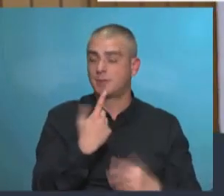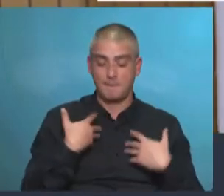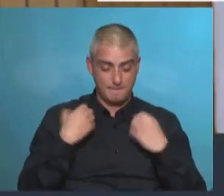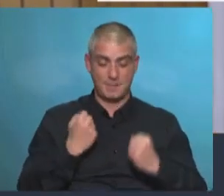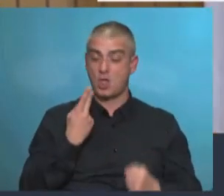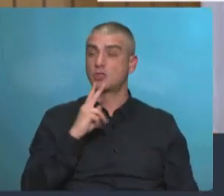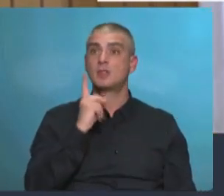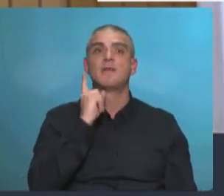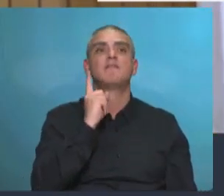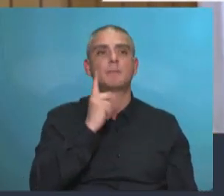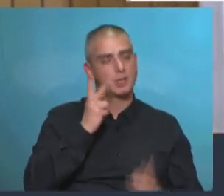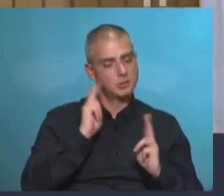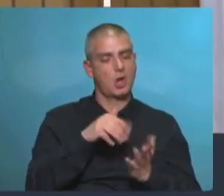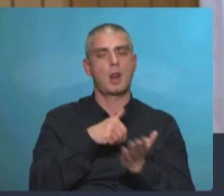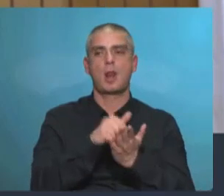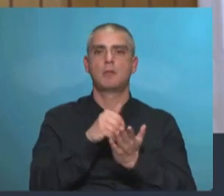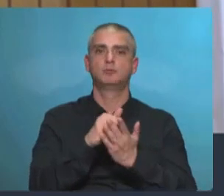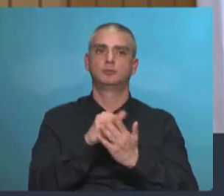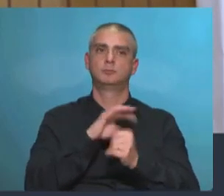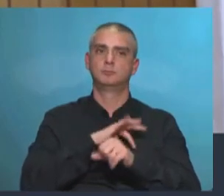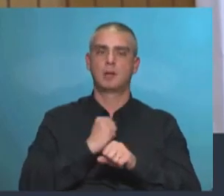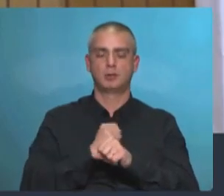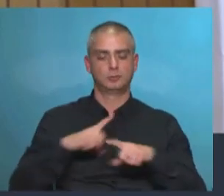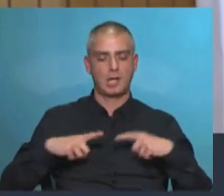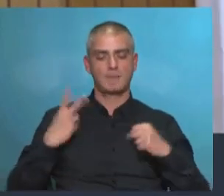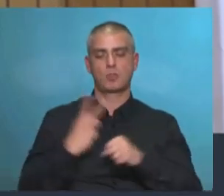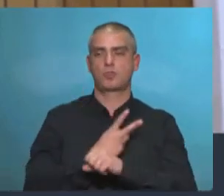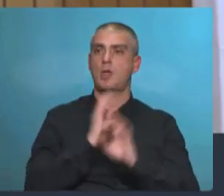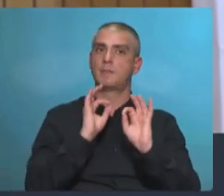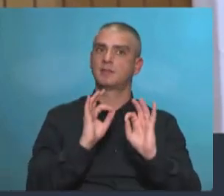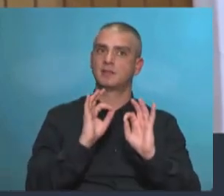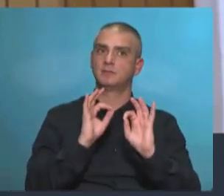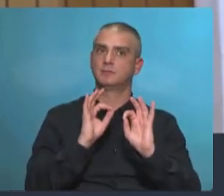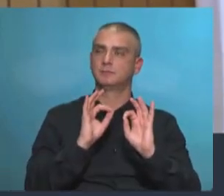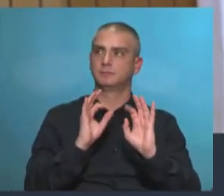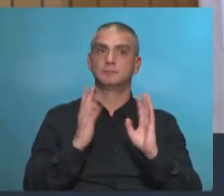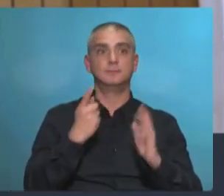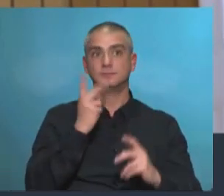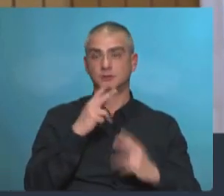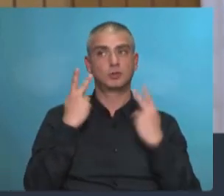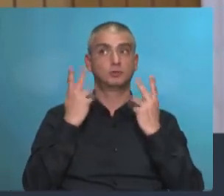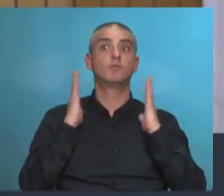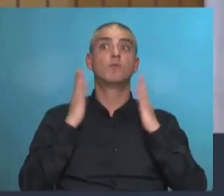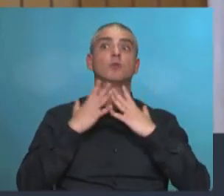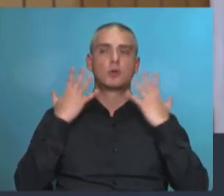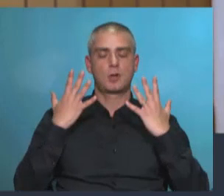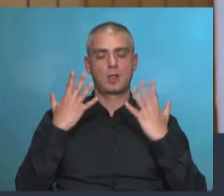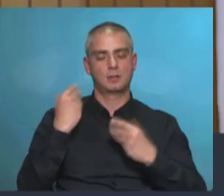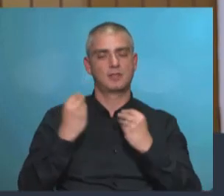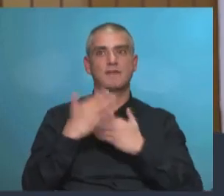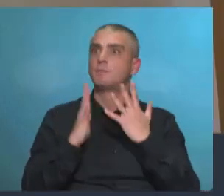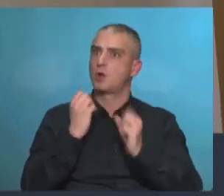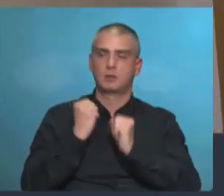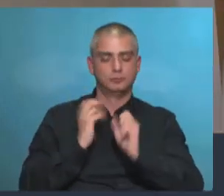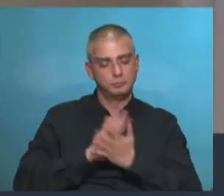עצמי, ובעיקר יכולה להמשיך לנהל אורח חיים נורמטיבי ונורמלי. ויש לזה חשיבות קריטית בצעדים המאוד קשים